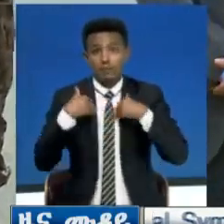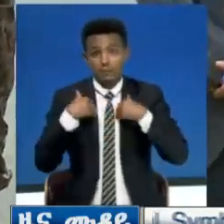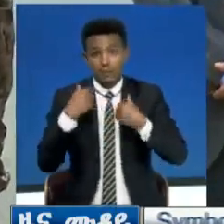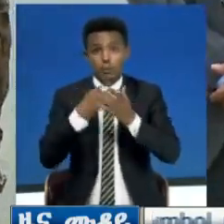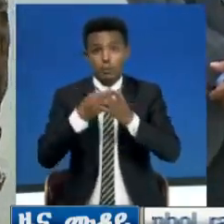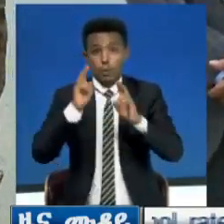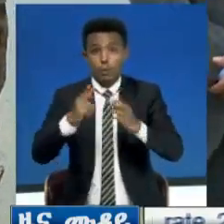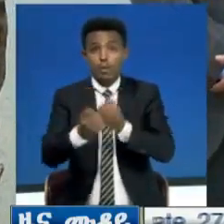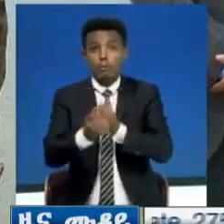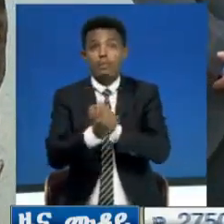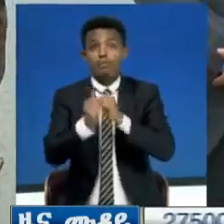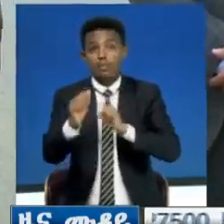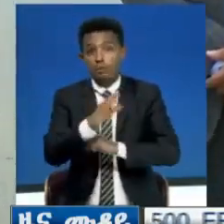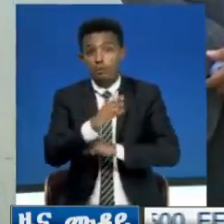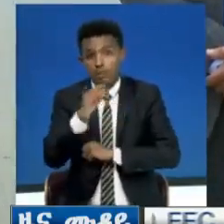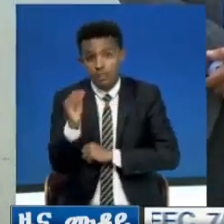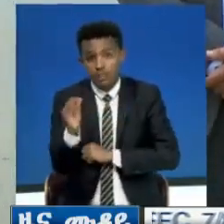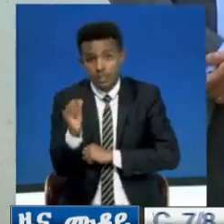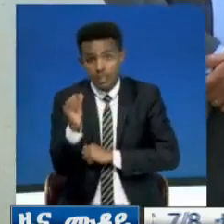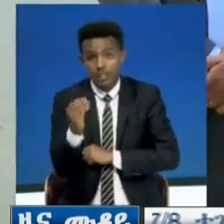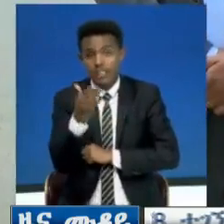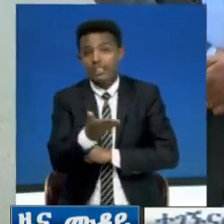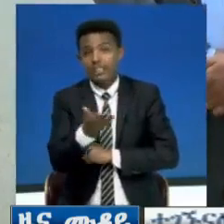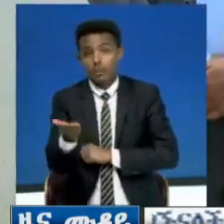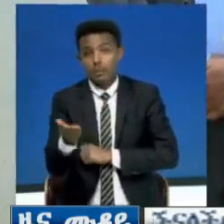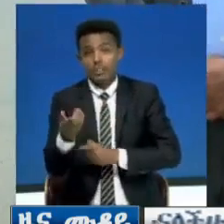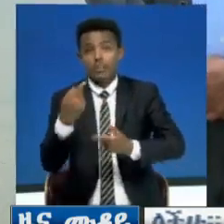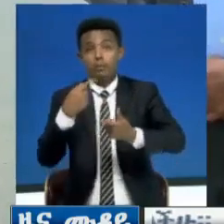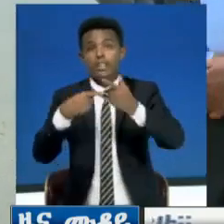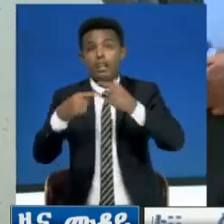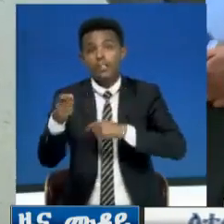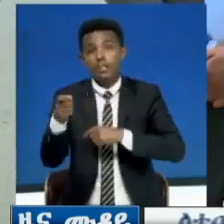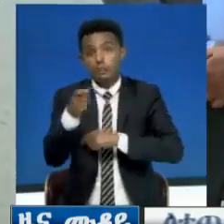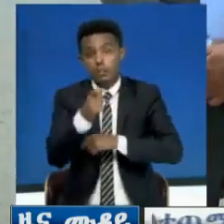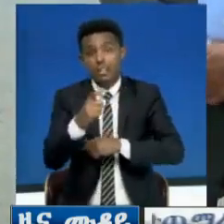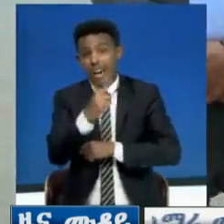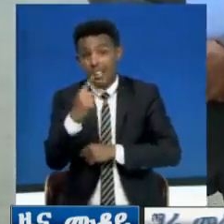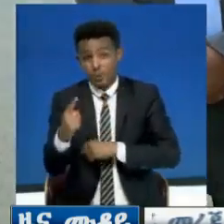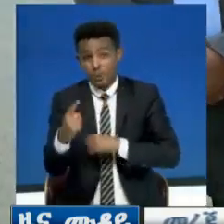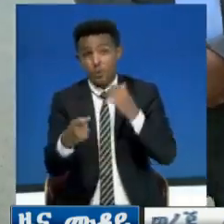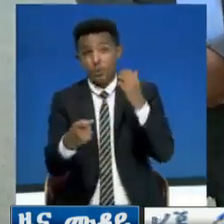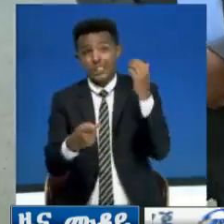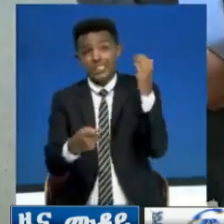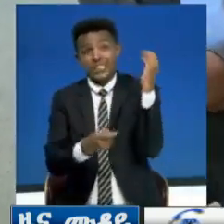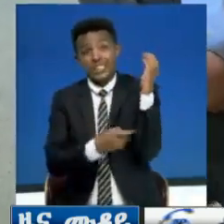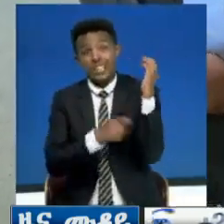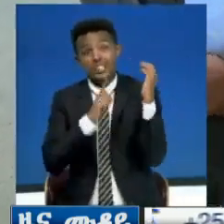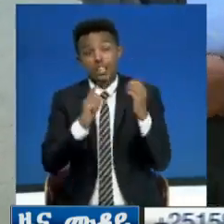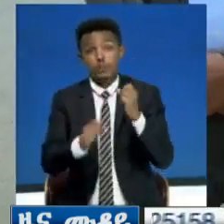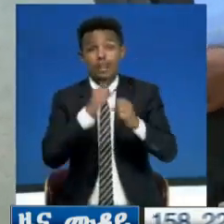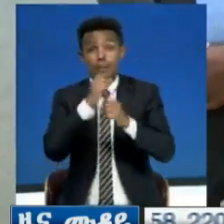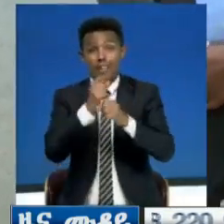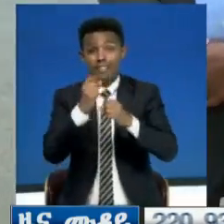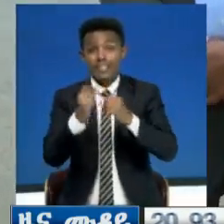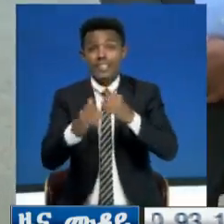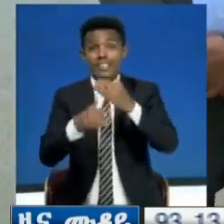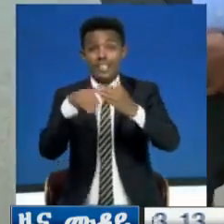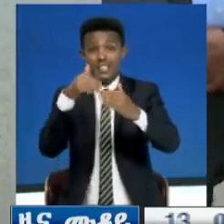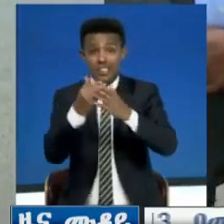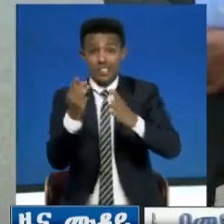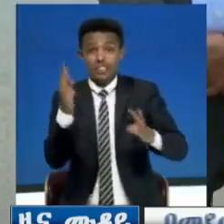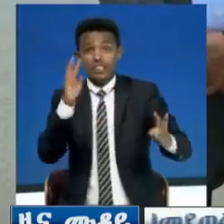በቅርቡ አንዳንድ እቃዎችንም የምናመጣ ይሆናል። አንዳንዶቹ ያው ቻሌንጂንግም ናቸው። በዓለም አቀፍ ደረጃም እንደምታውቁት የፒፒ እጥረቱም